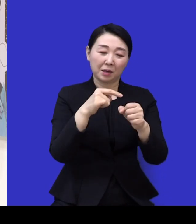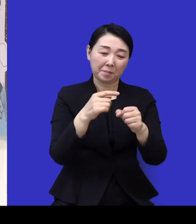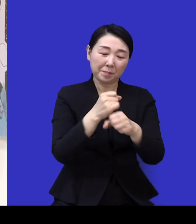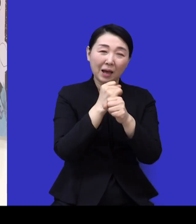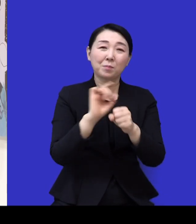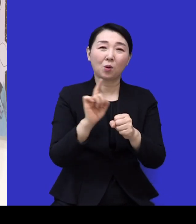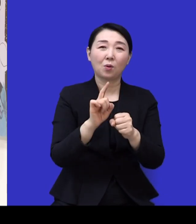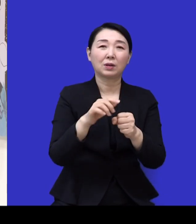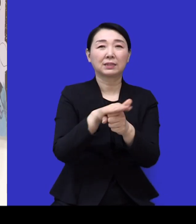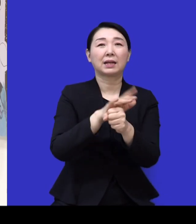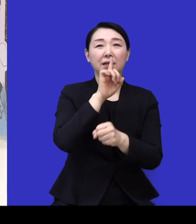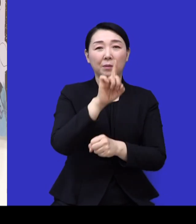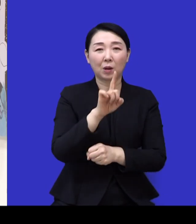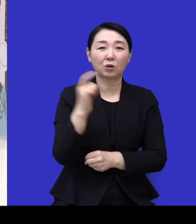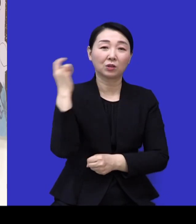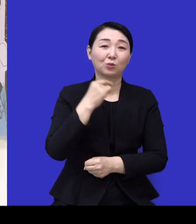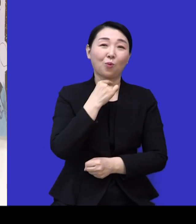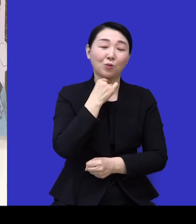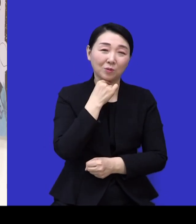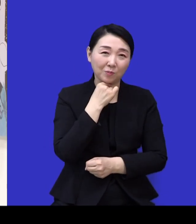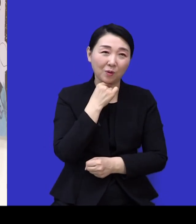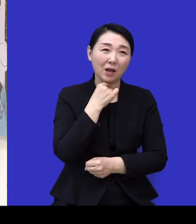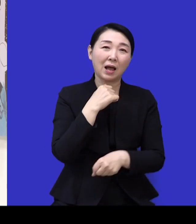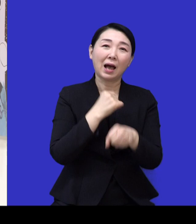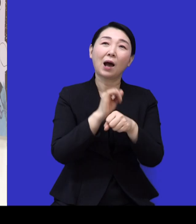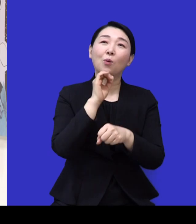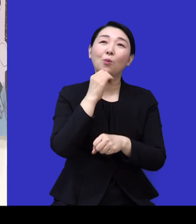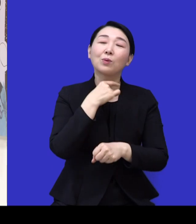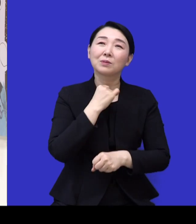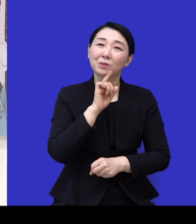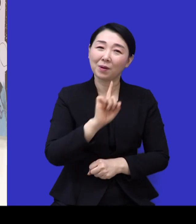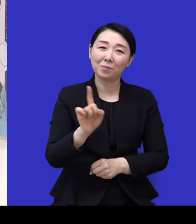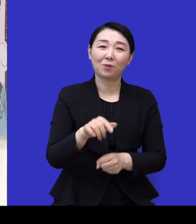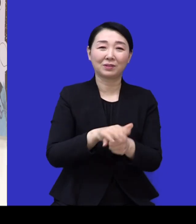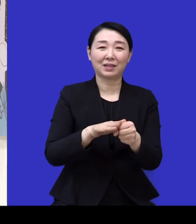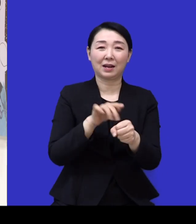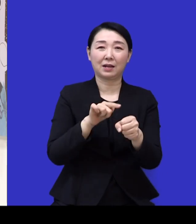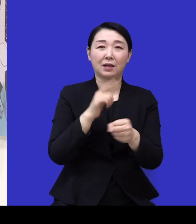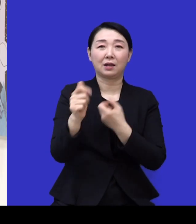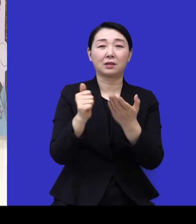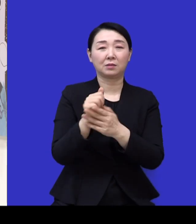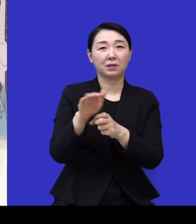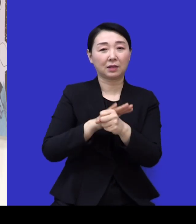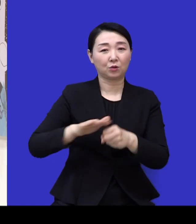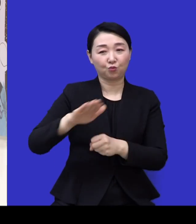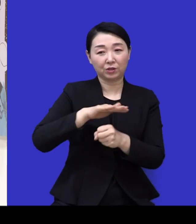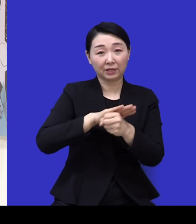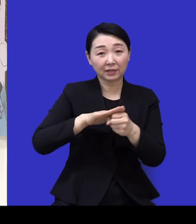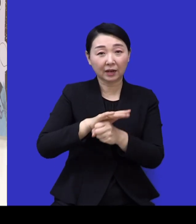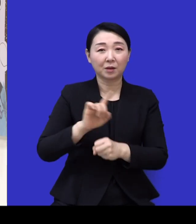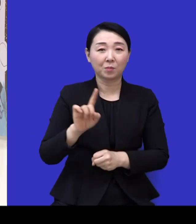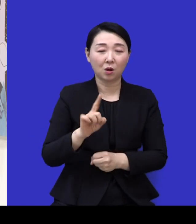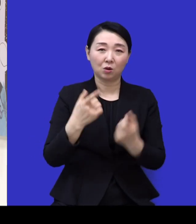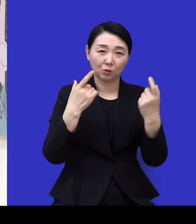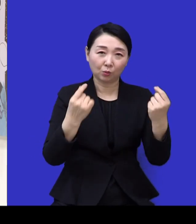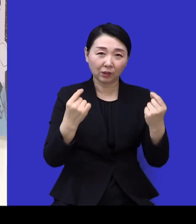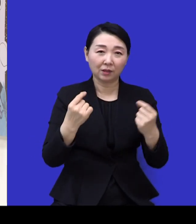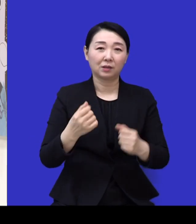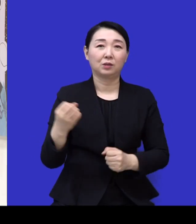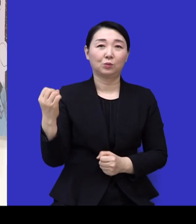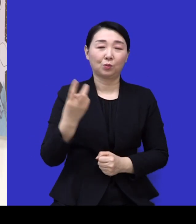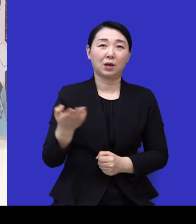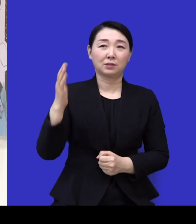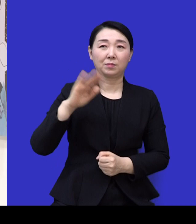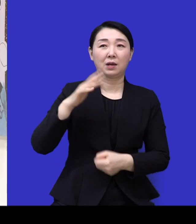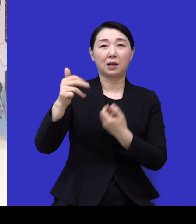듣고 싶고 가장 하고 싶은 얘기가 사랑인데 예. 근데 그 하나님의 사랑과 우리의 사랑은 같기도 하고